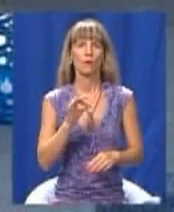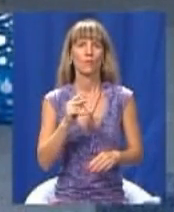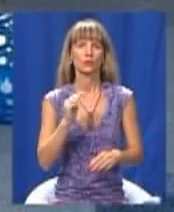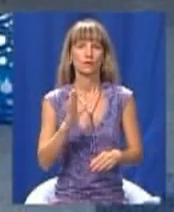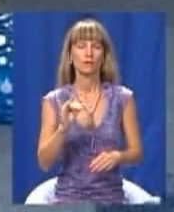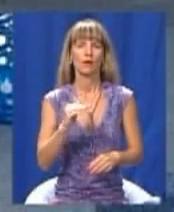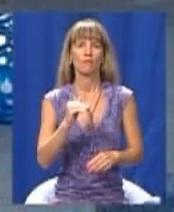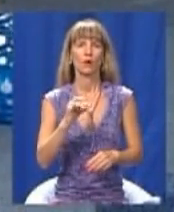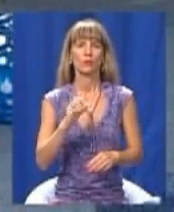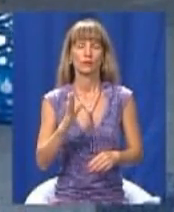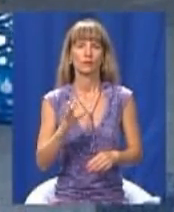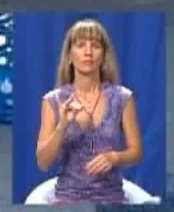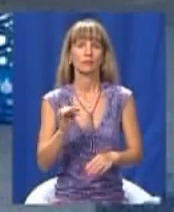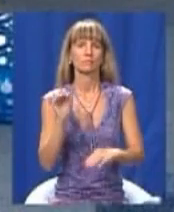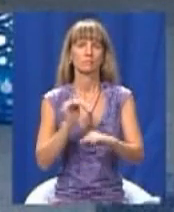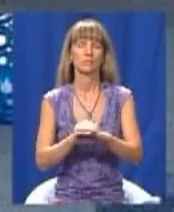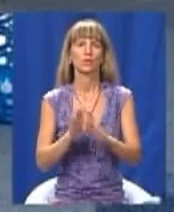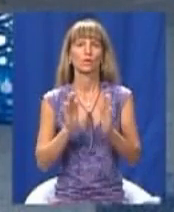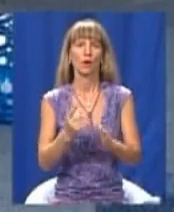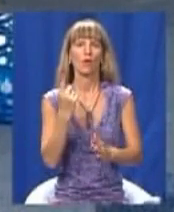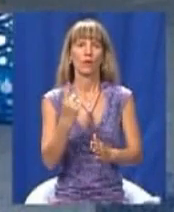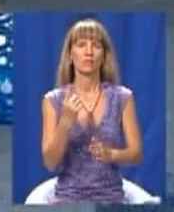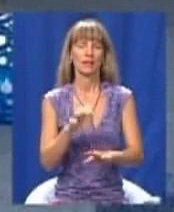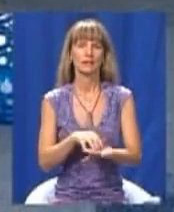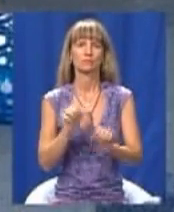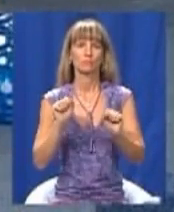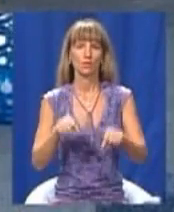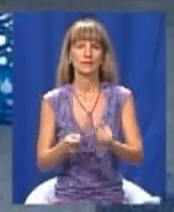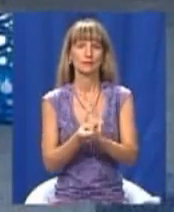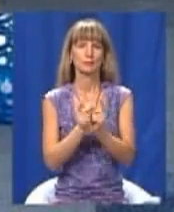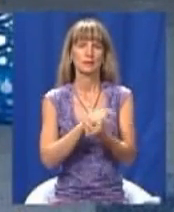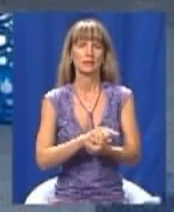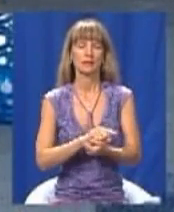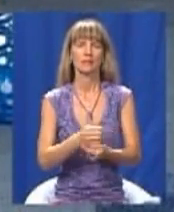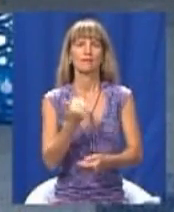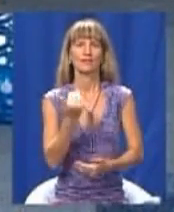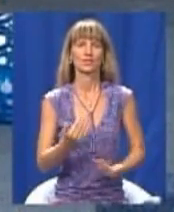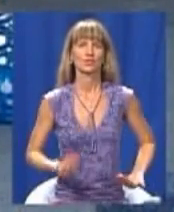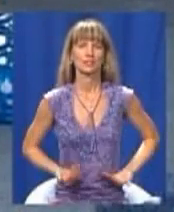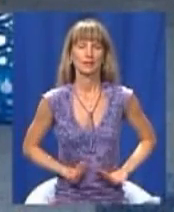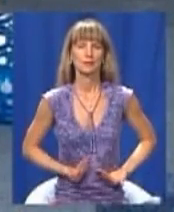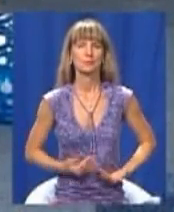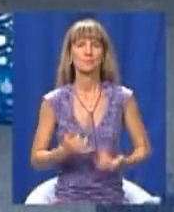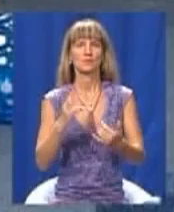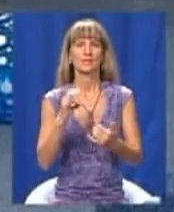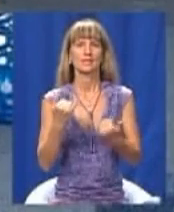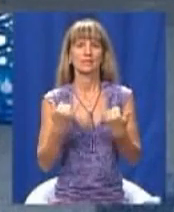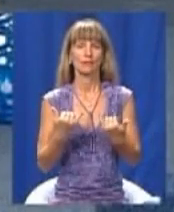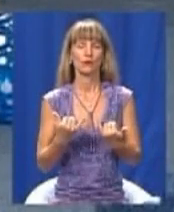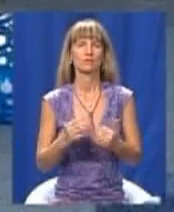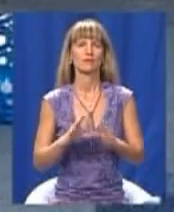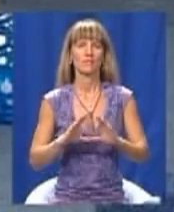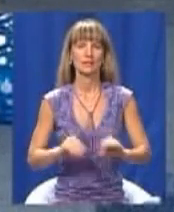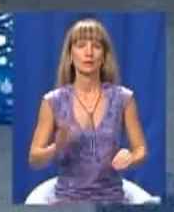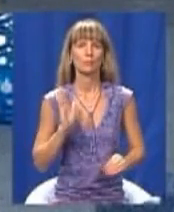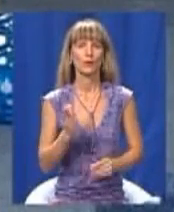фруктів. І от виявляється, всього лише одна кішка могла змінити настільки ваше життя. Ну, сьогодні у нас все для вас,